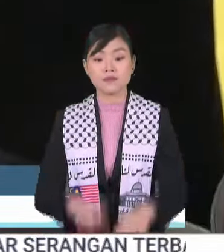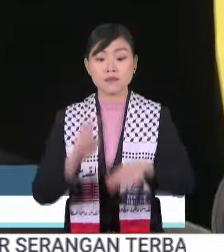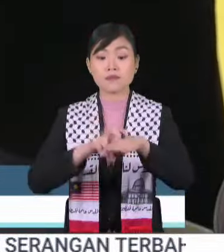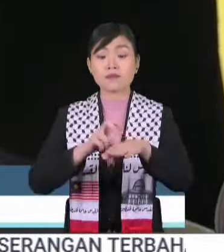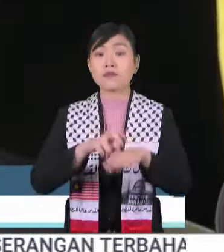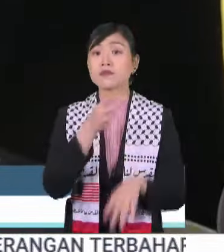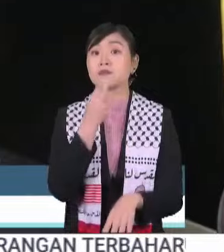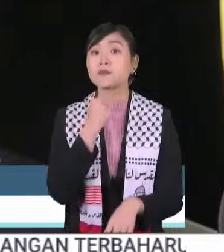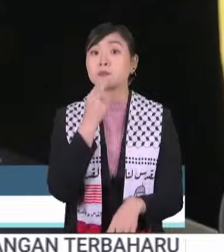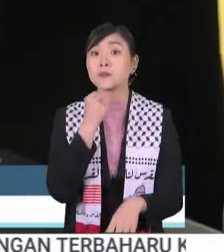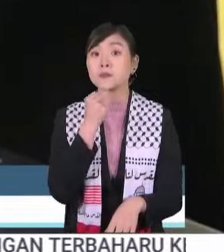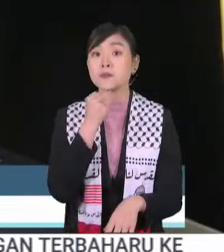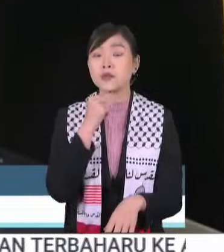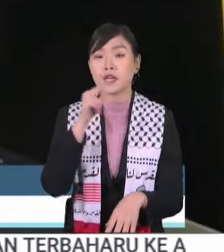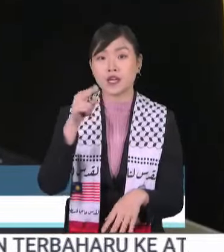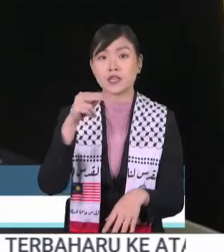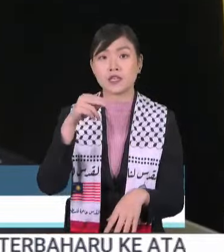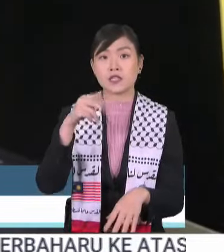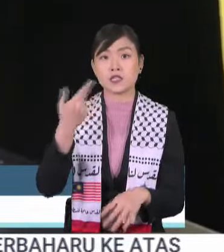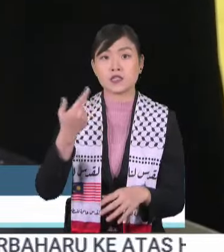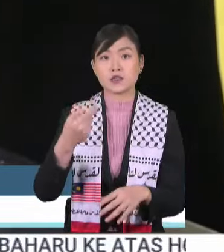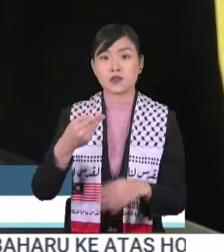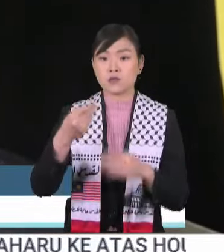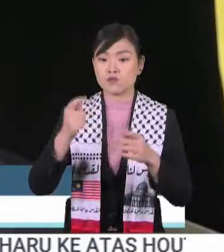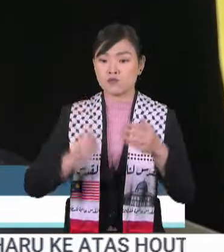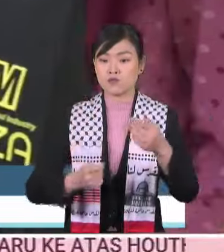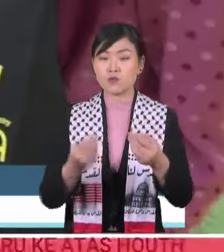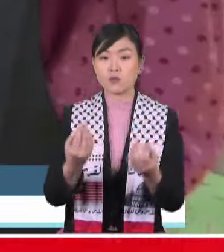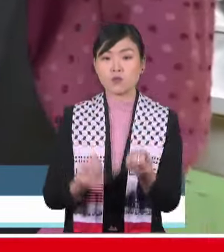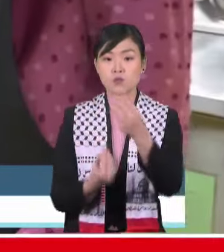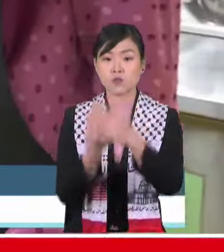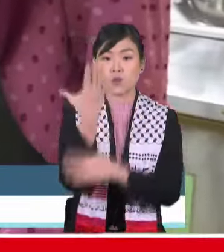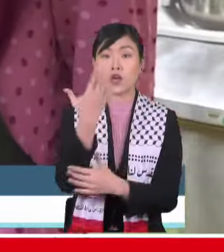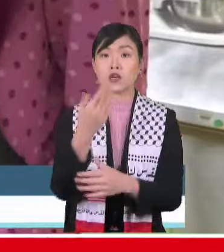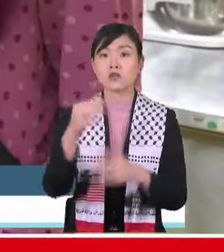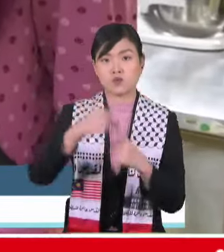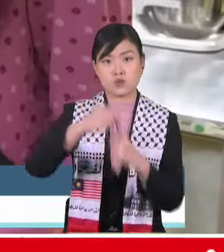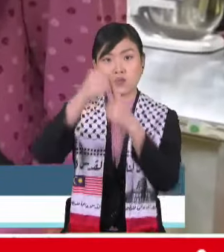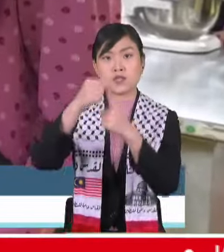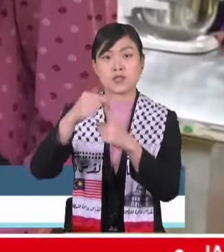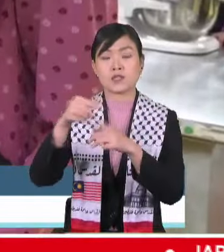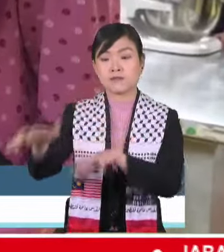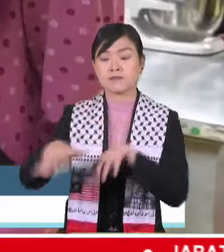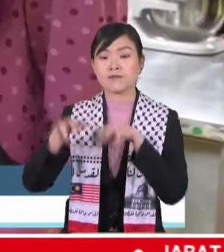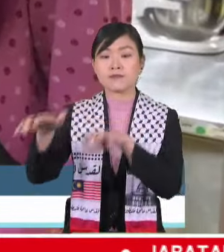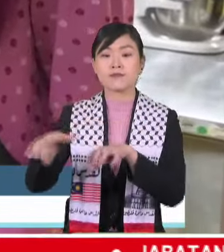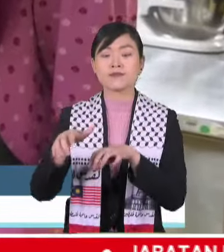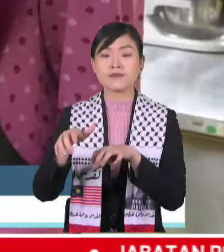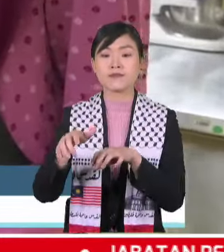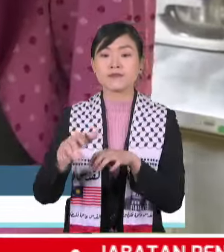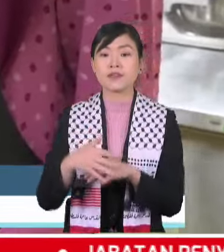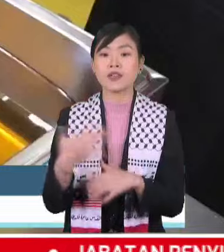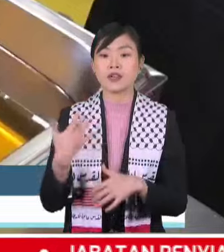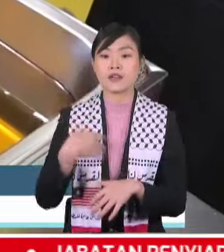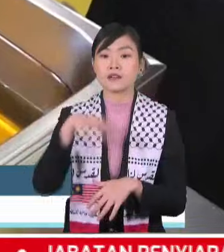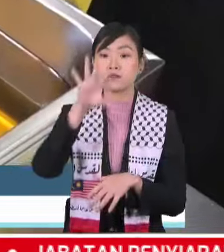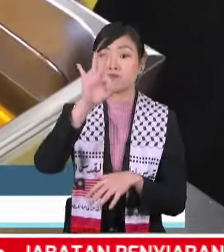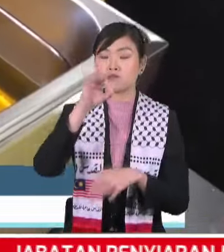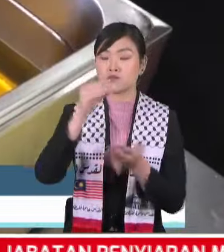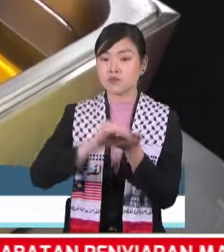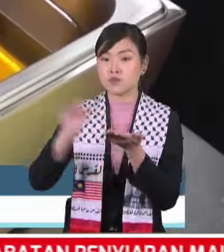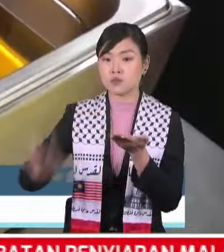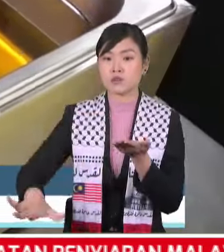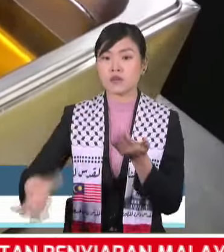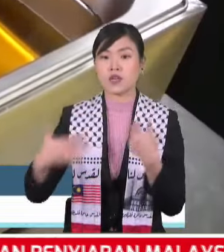ubi is kuning antaraananama ladang uniza kampus besut yang berjaya dikomersialkan sembilan kumpulan pelajar terlibat